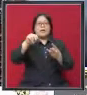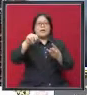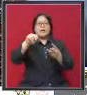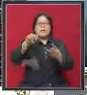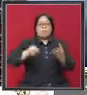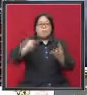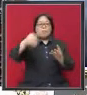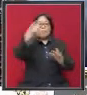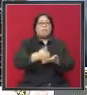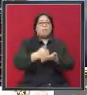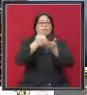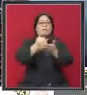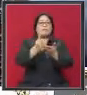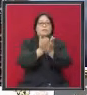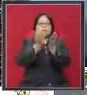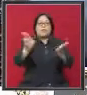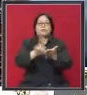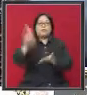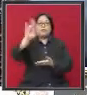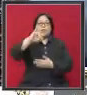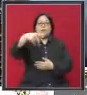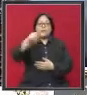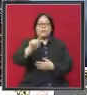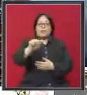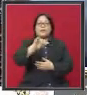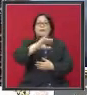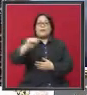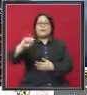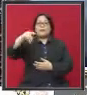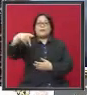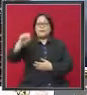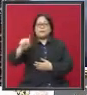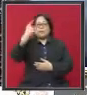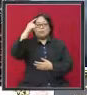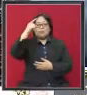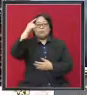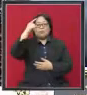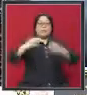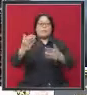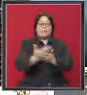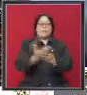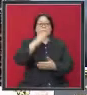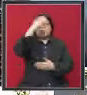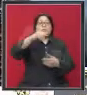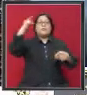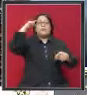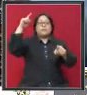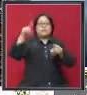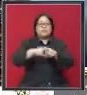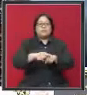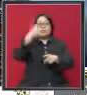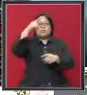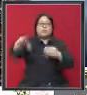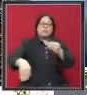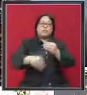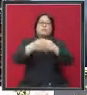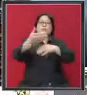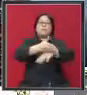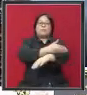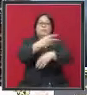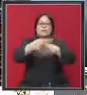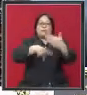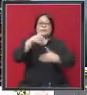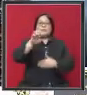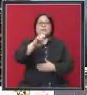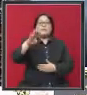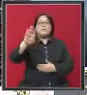juga untuk membantu mahasiswa di IPT dan IPTS dalam konteks norma baru. Kerajaan bersetuju untuk menambah baik